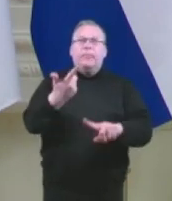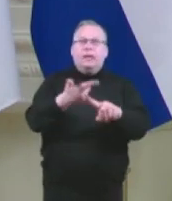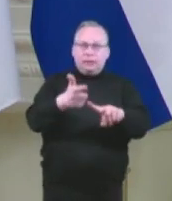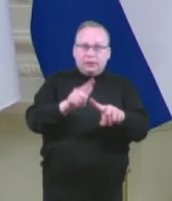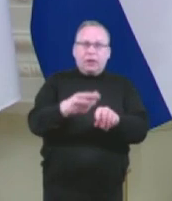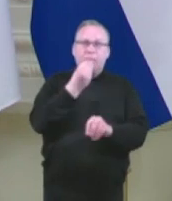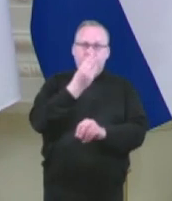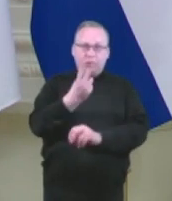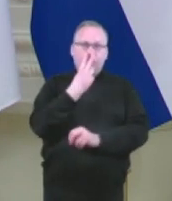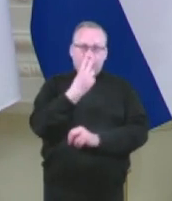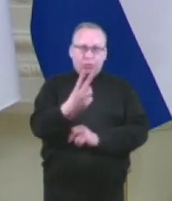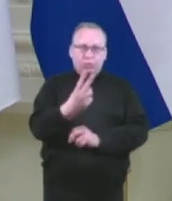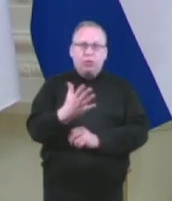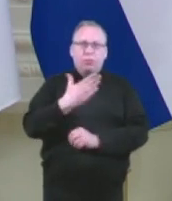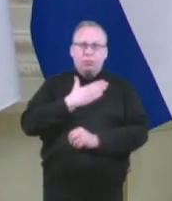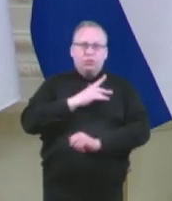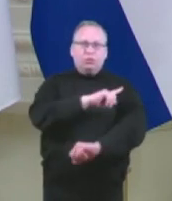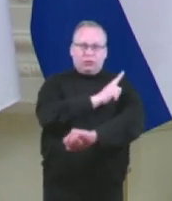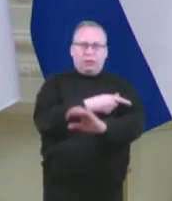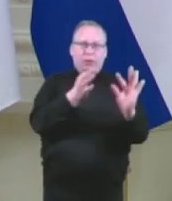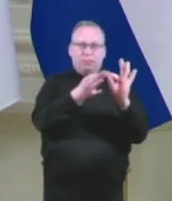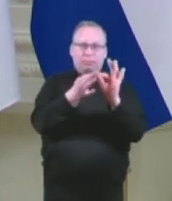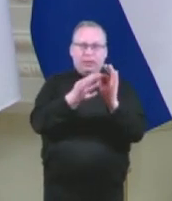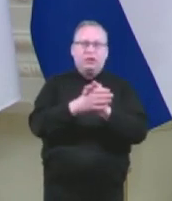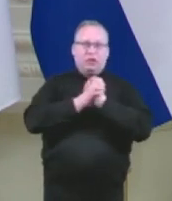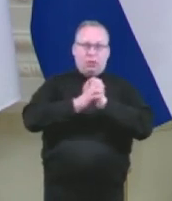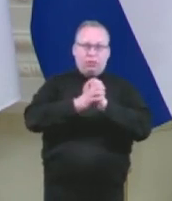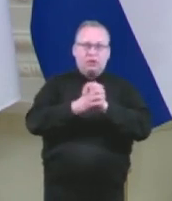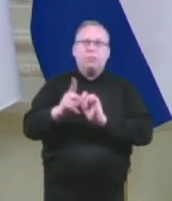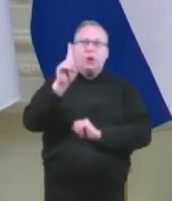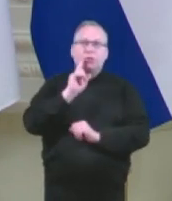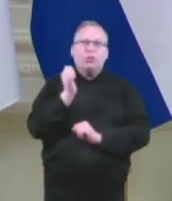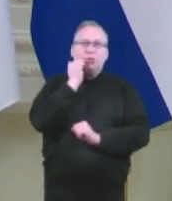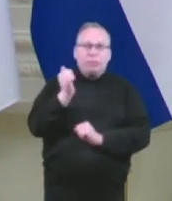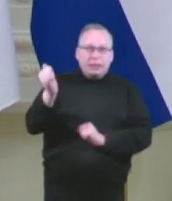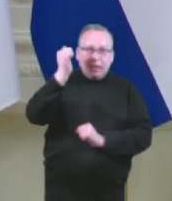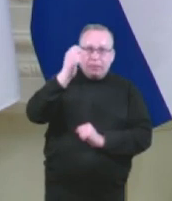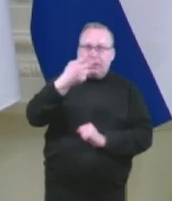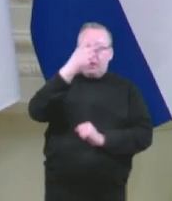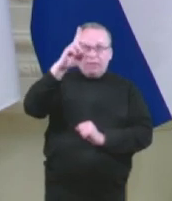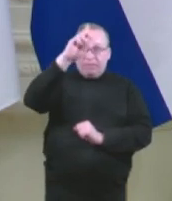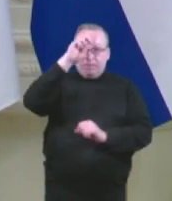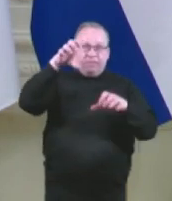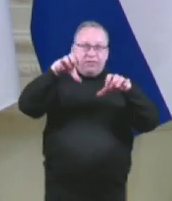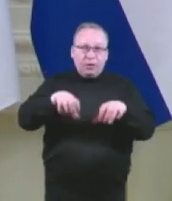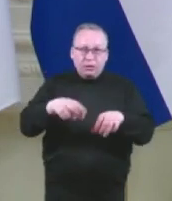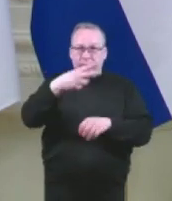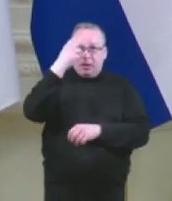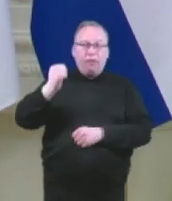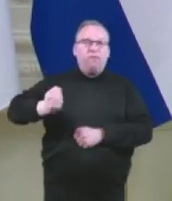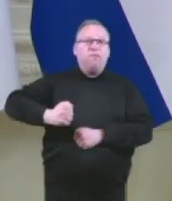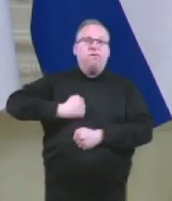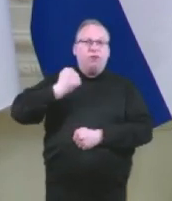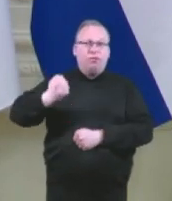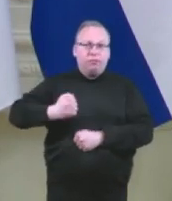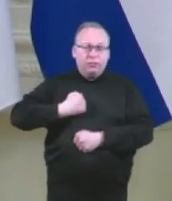Ir tai puikiai iliustruoja mūsų glaudų bendradarbiavimą ir draugystę. Norėčiau padėkoti Lietuvos vyriausybei, Lietuvos kariuomenei ir